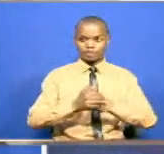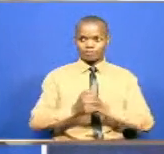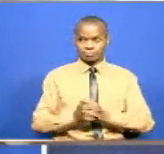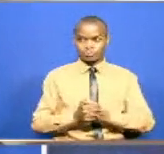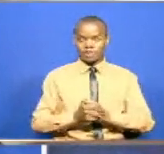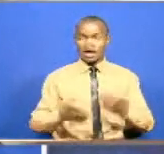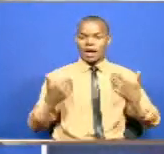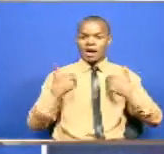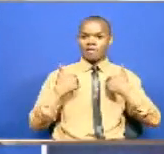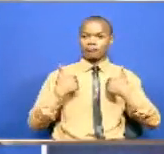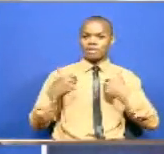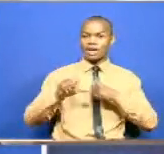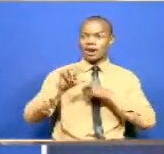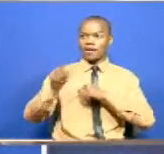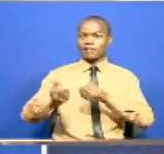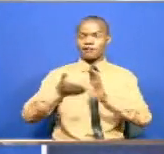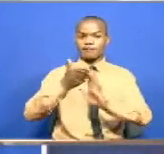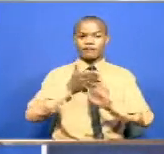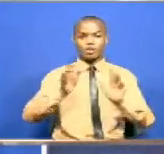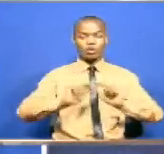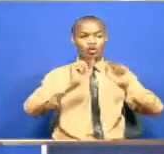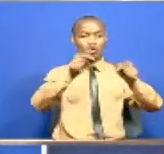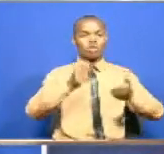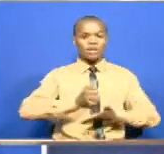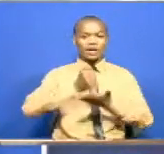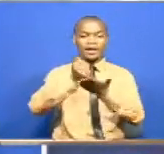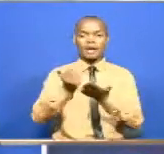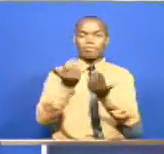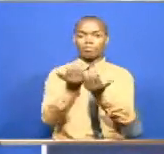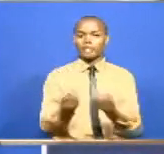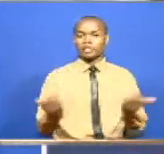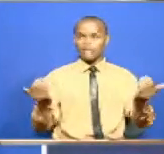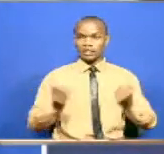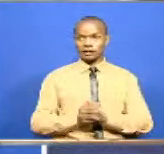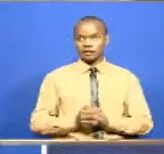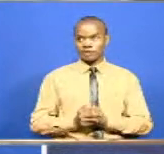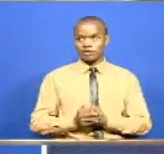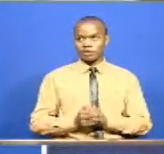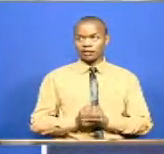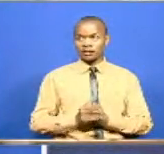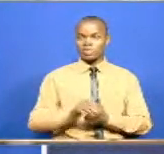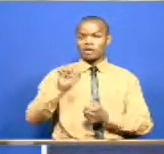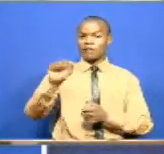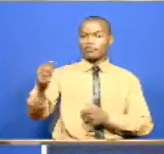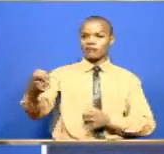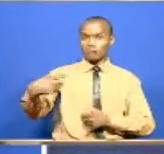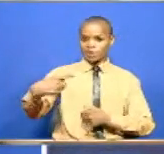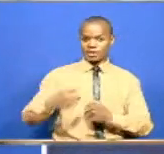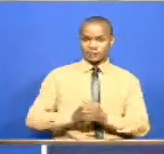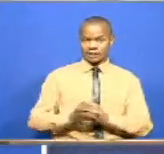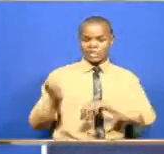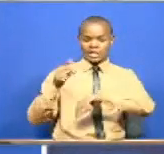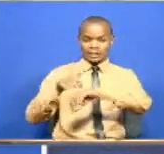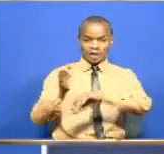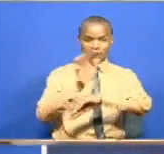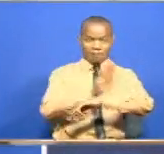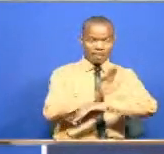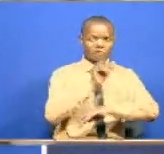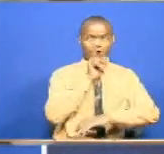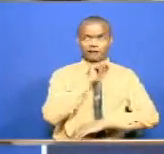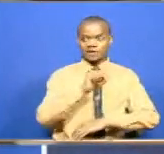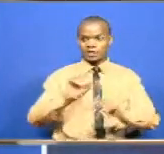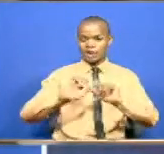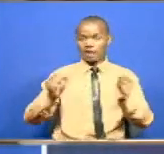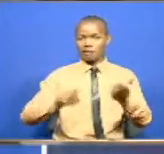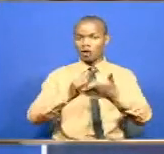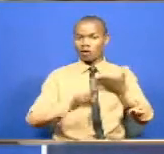akimbie kwake kuleta blanketi kusaidia mtoto mmoja mdogo wa 5 months. Kurudi tena, huyu